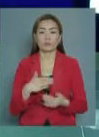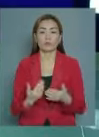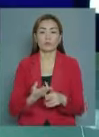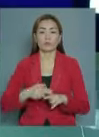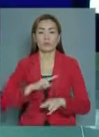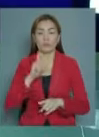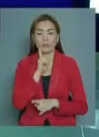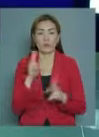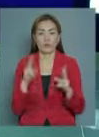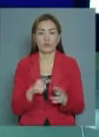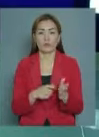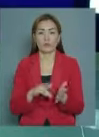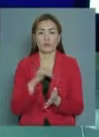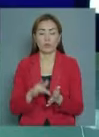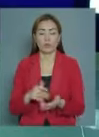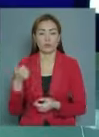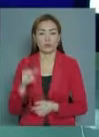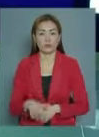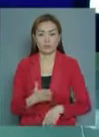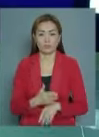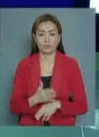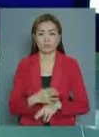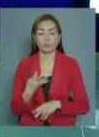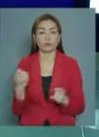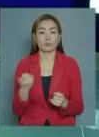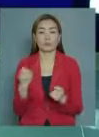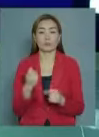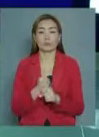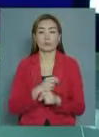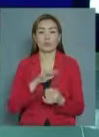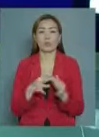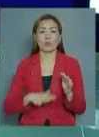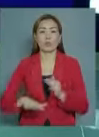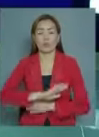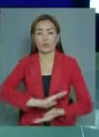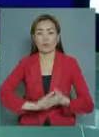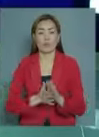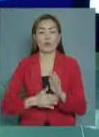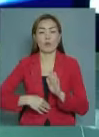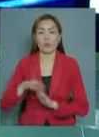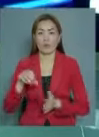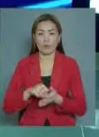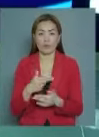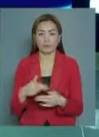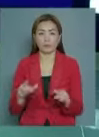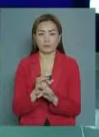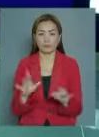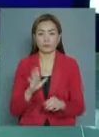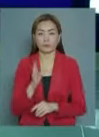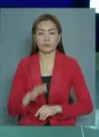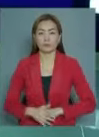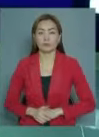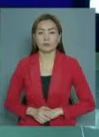бойынша әзірге Қарағанды облысы көш бастап тұр. Төртліктің төлін баққан ауылдағы ағайынның жағдайын жақсартуға қатысты тақырыпта Дарын